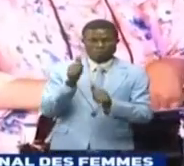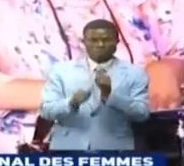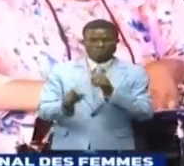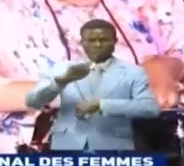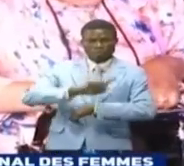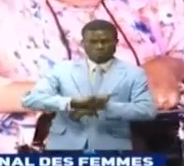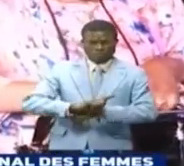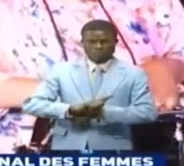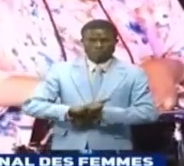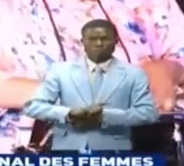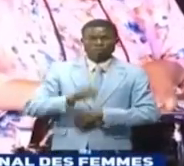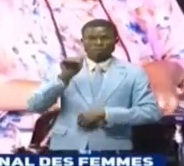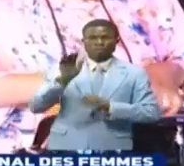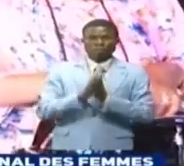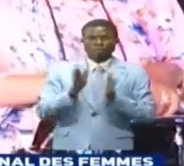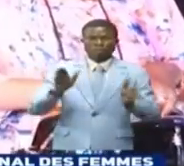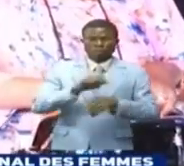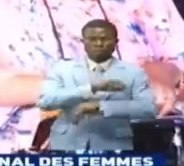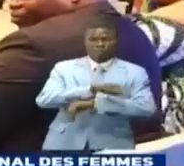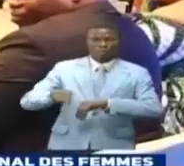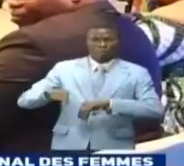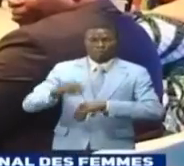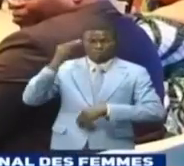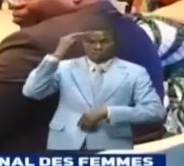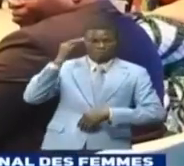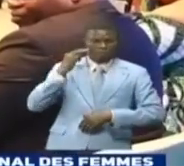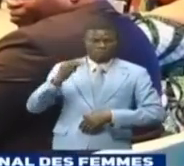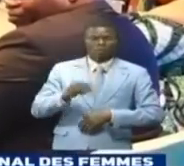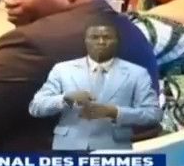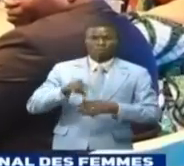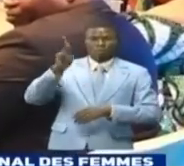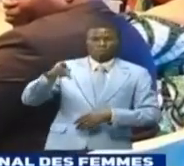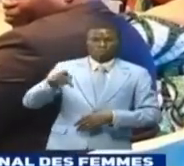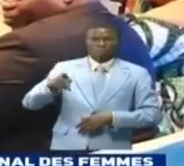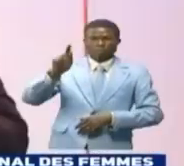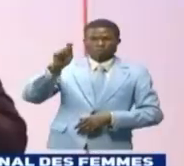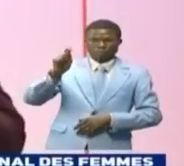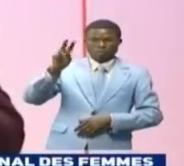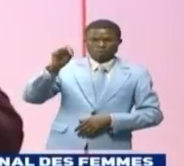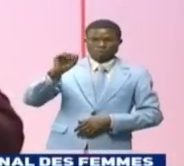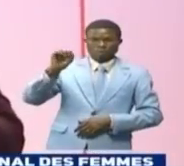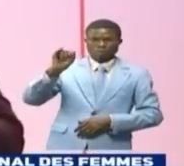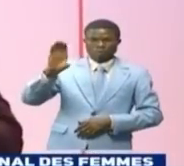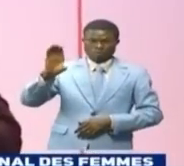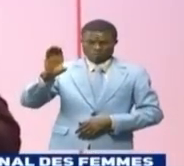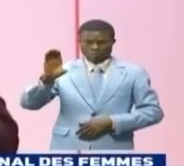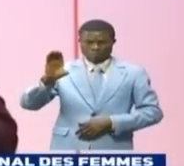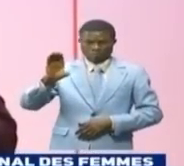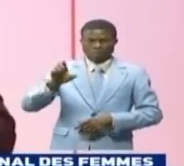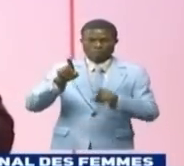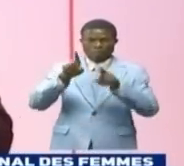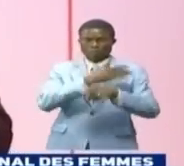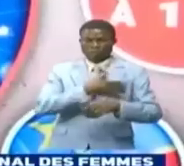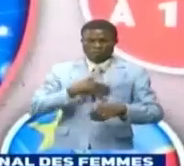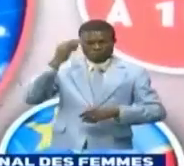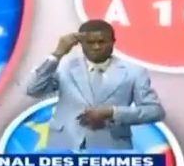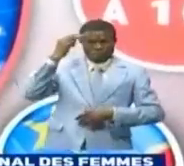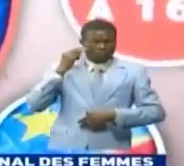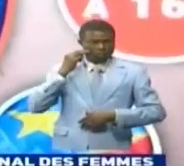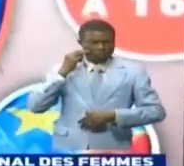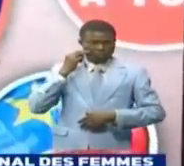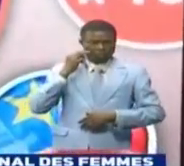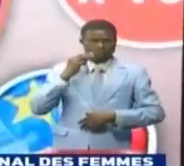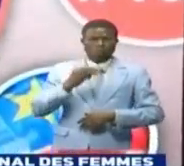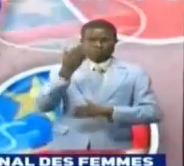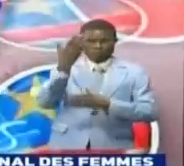la parole, le directeur des cabinets du ministre des PTNTIC, maître Séraphin Umbaka Pépé, a, au nom du ministre Augustin